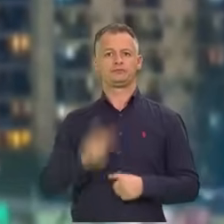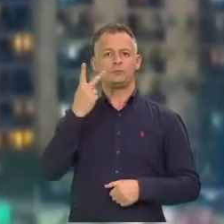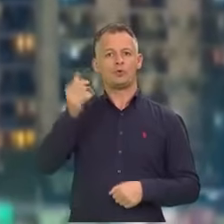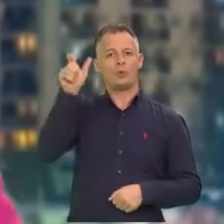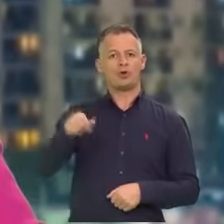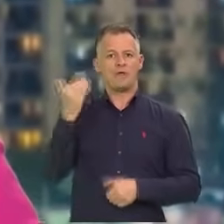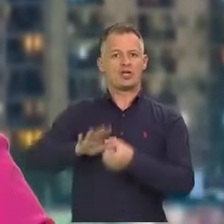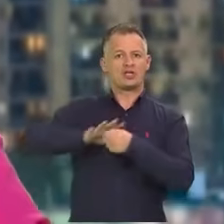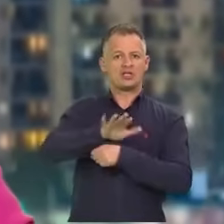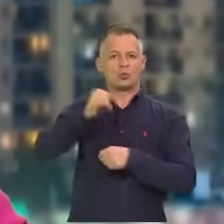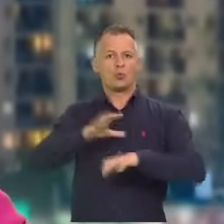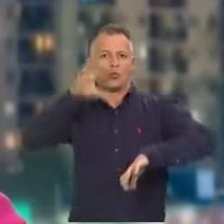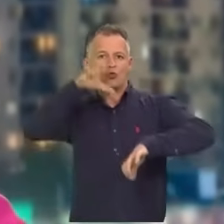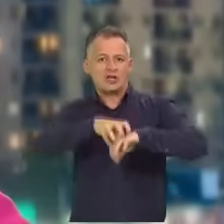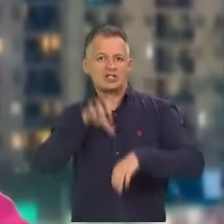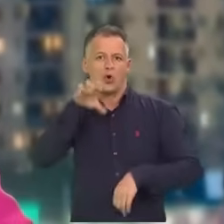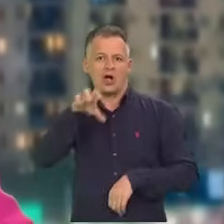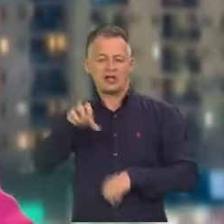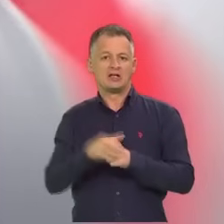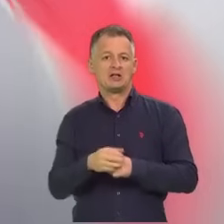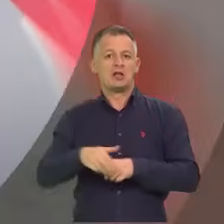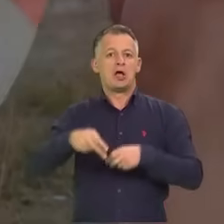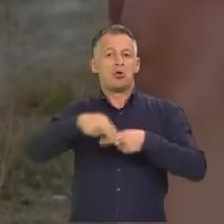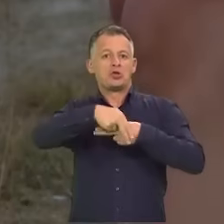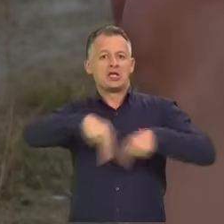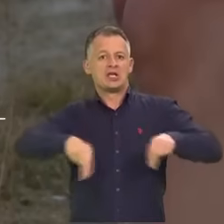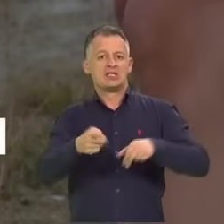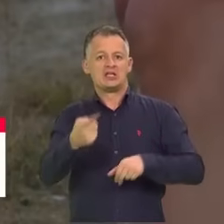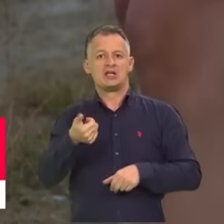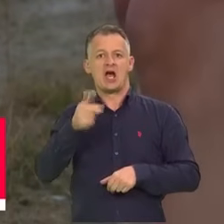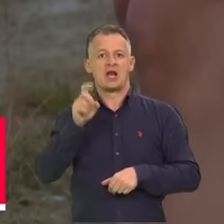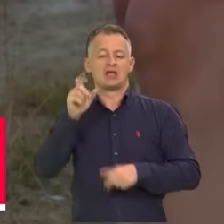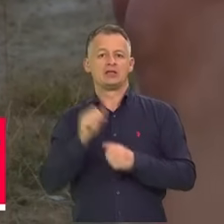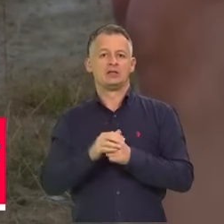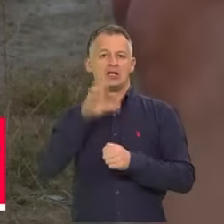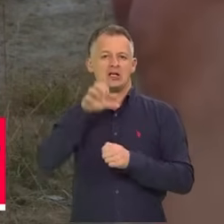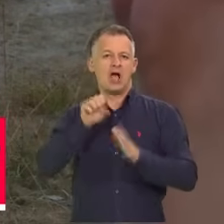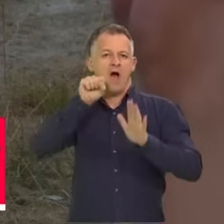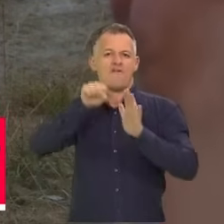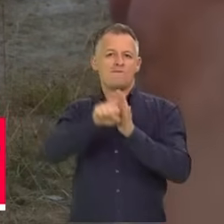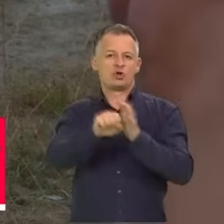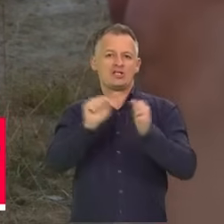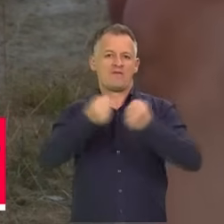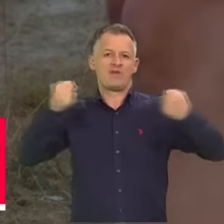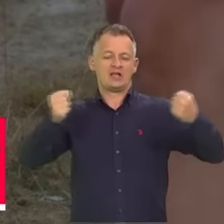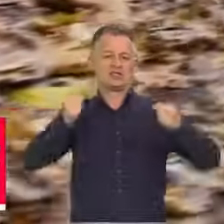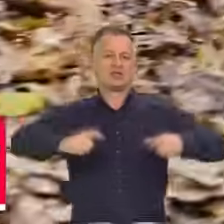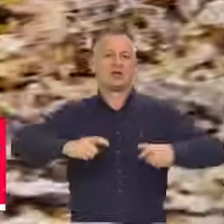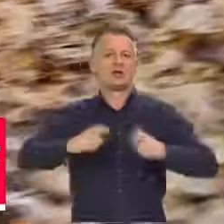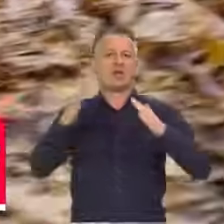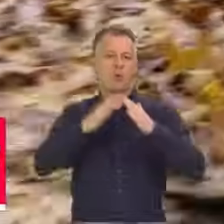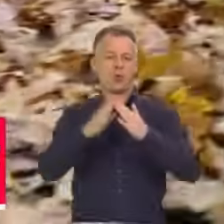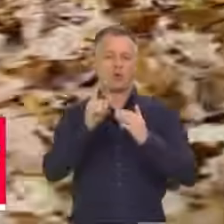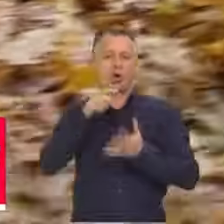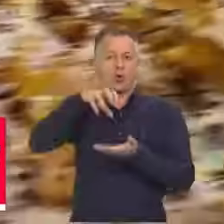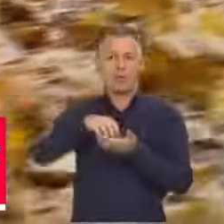Doi oameni au fost atacați și mușcați de un câine amstaf la o terasă din Arad. Câinele ar fi forțat geamul imobilului unde locuia proprietarul și ar fi